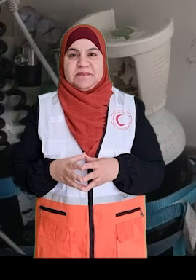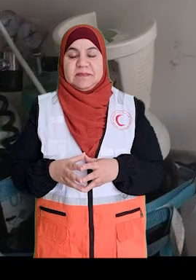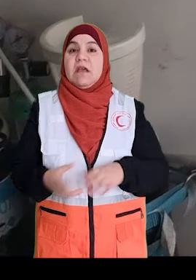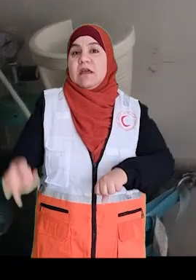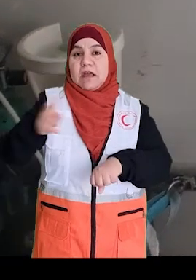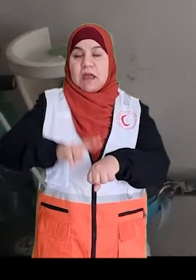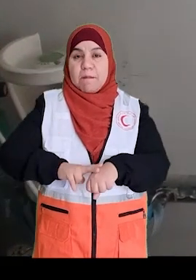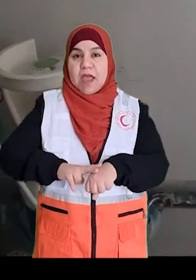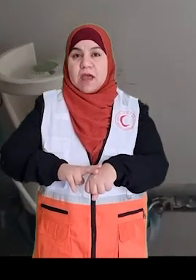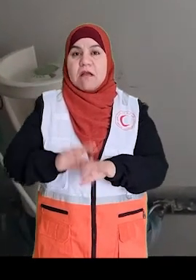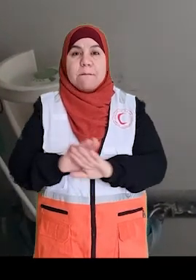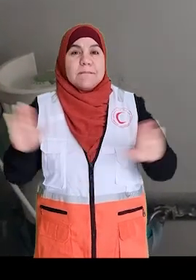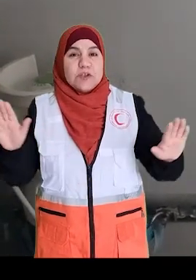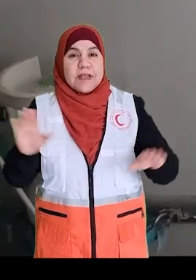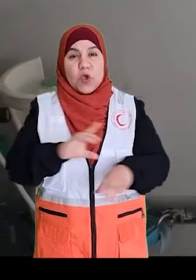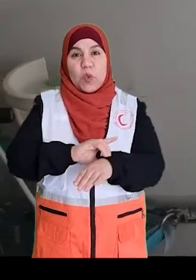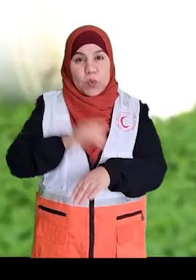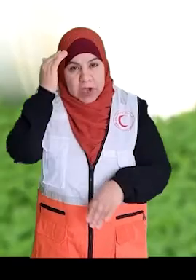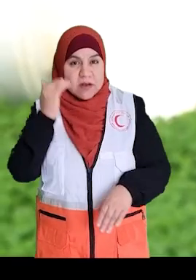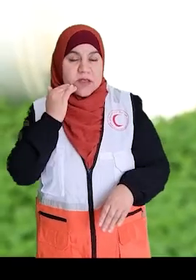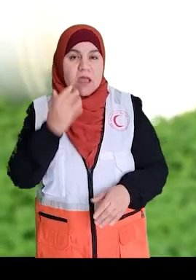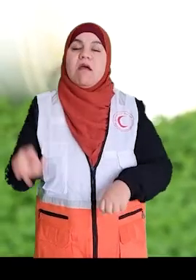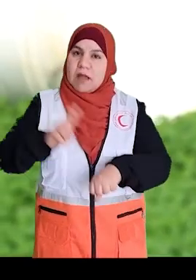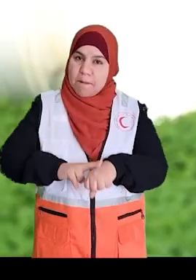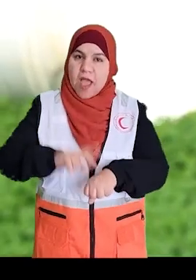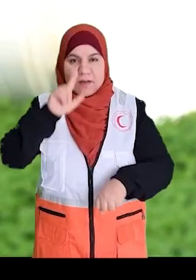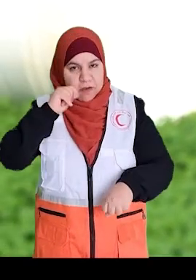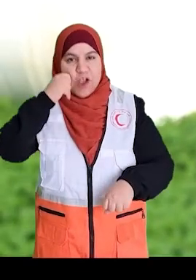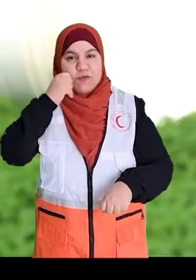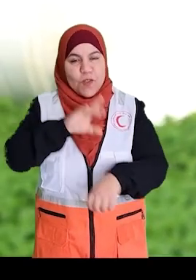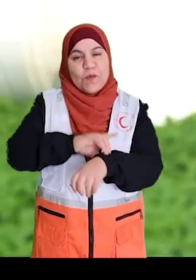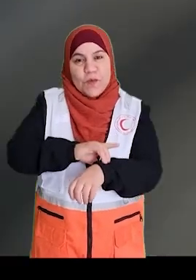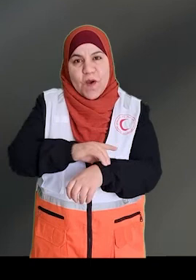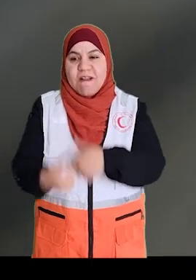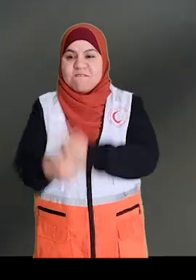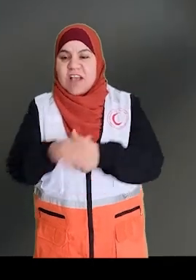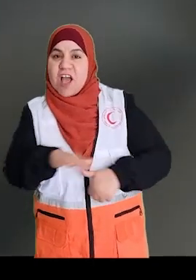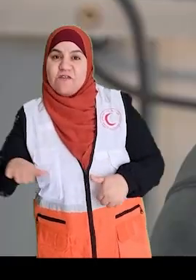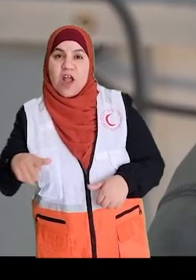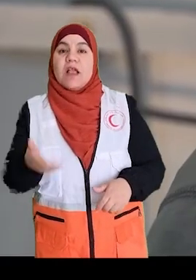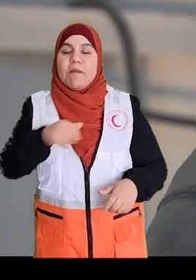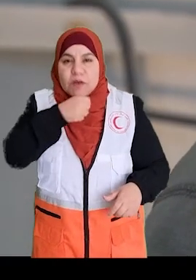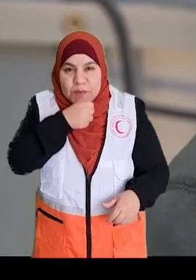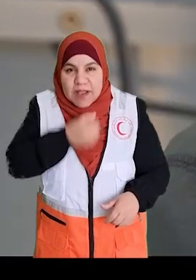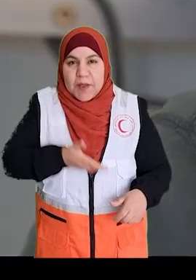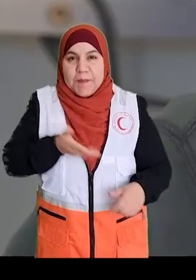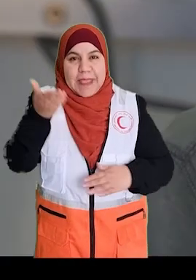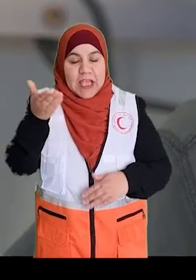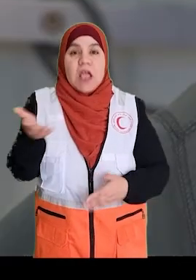انه كمان اخرى مش بس بتيجي معها دكتورة نسائية، بيجي معها دكتور عام بيعمل فحوصات للأطفال لكبار